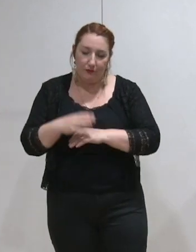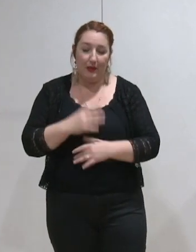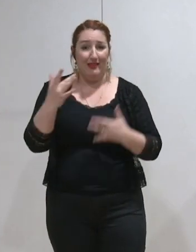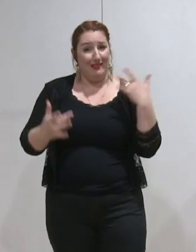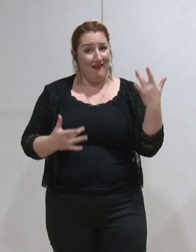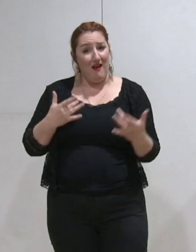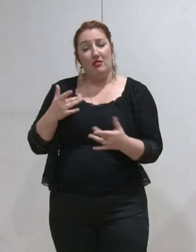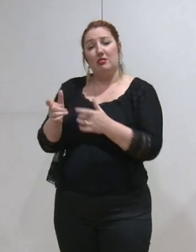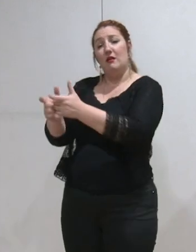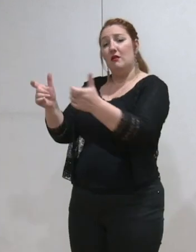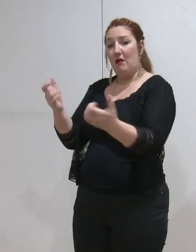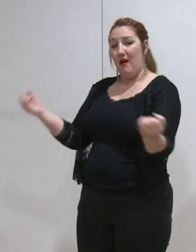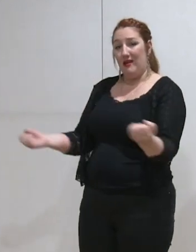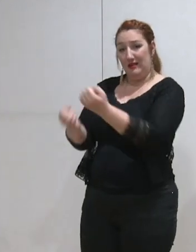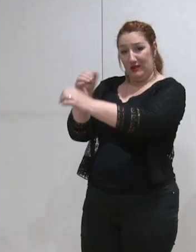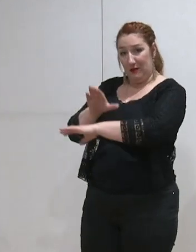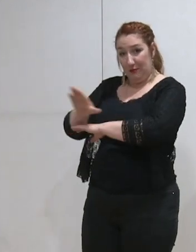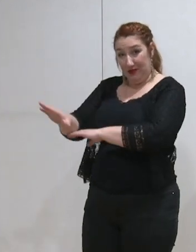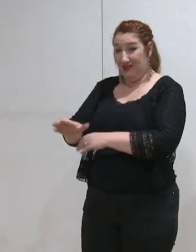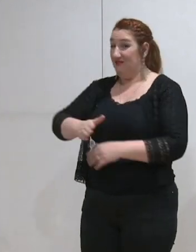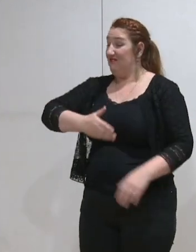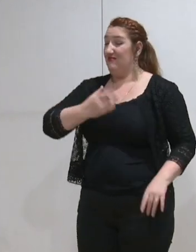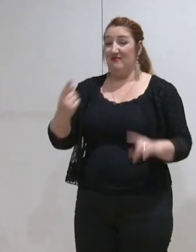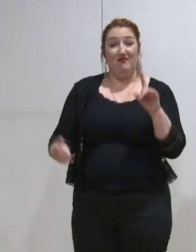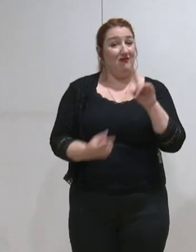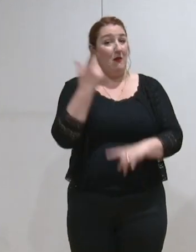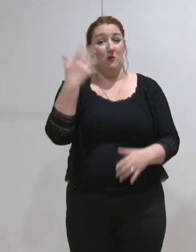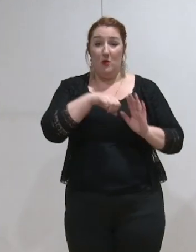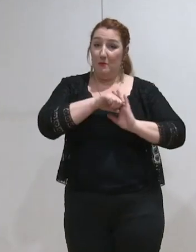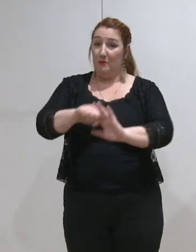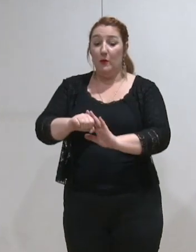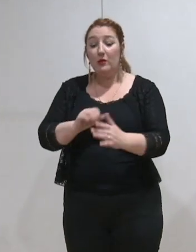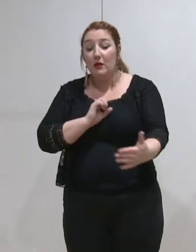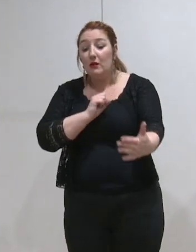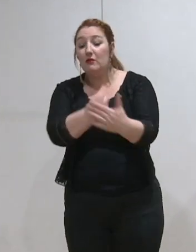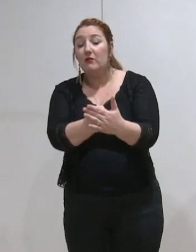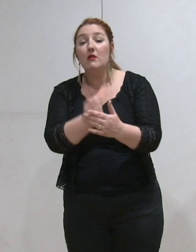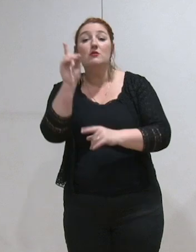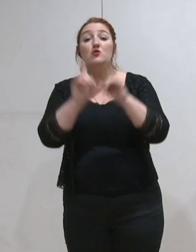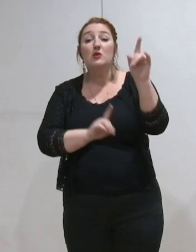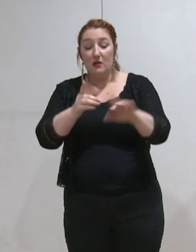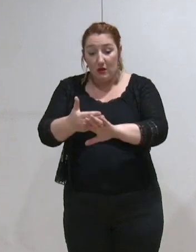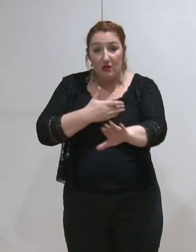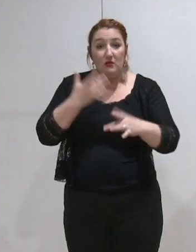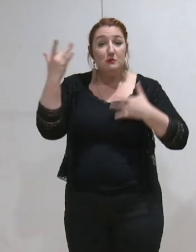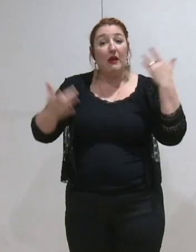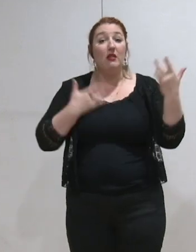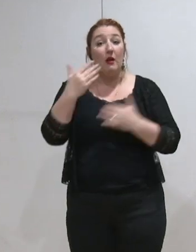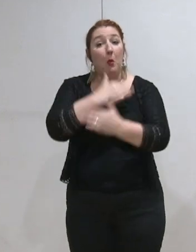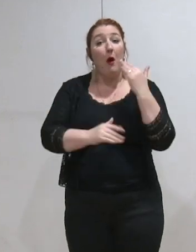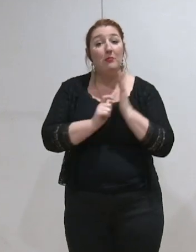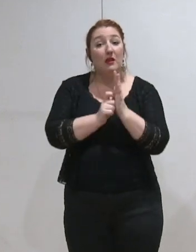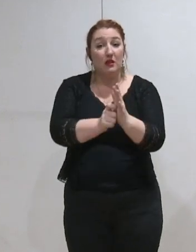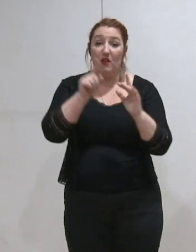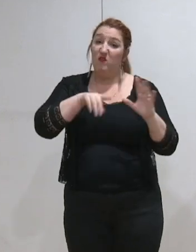activités la priorité maintenant est d'assurer la fin de saison euh d'ici juillet dans d'autres lieux et c'est en lien